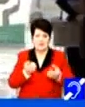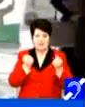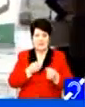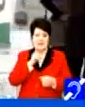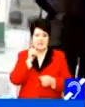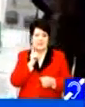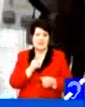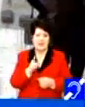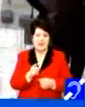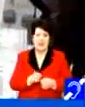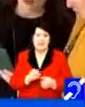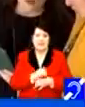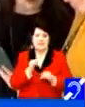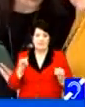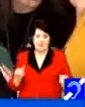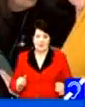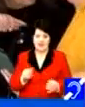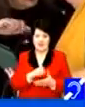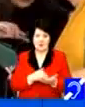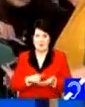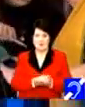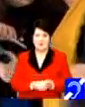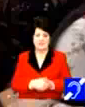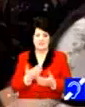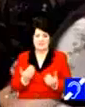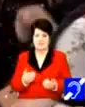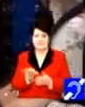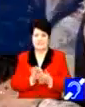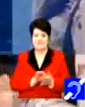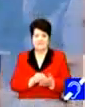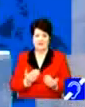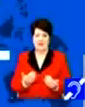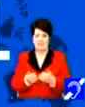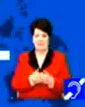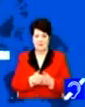în dezvoltarea comunității. Detalii imediat. Rămâneți aproape!